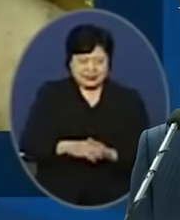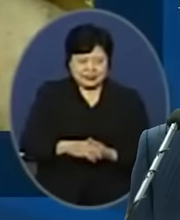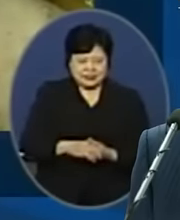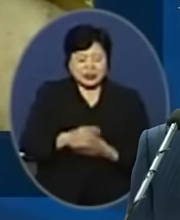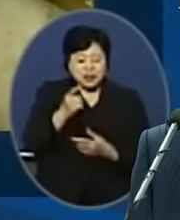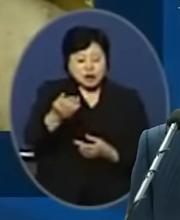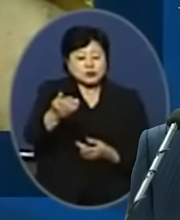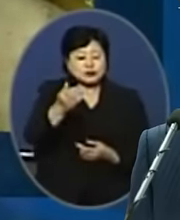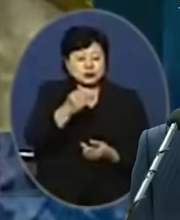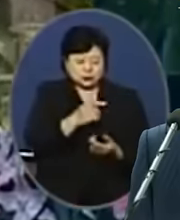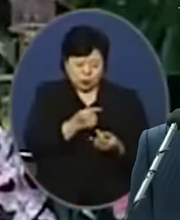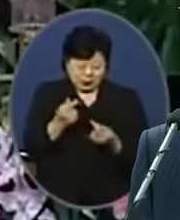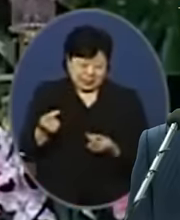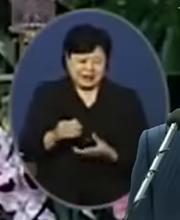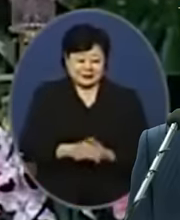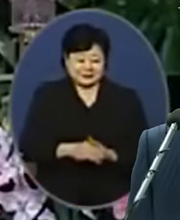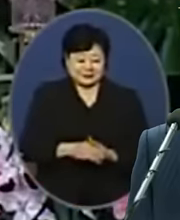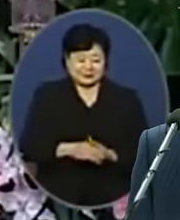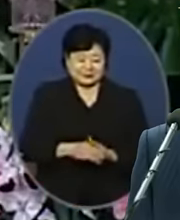여러분도